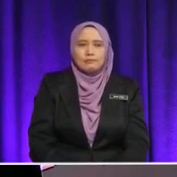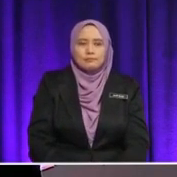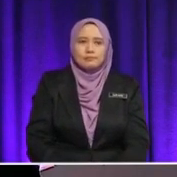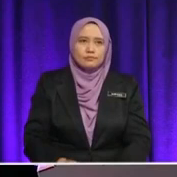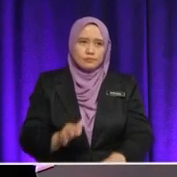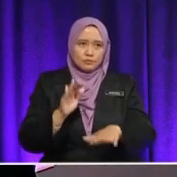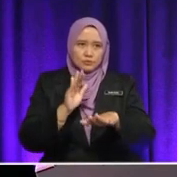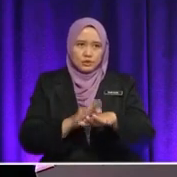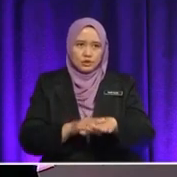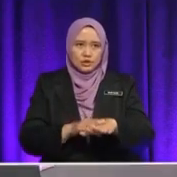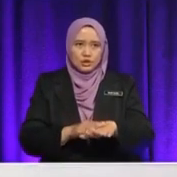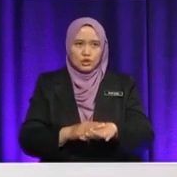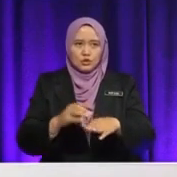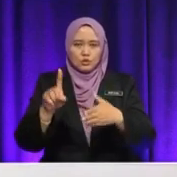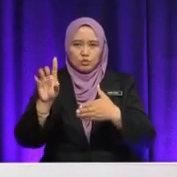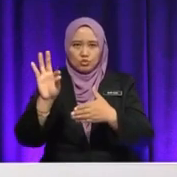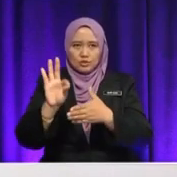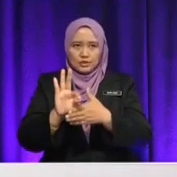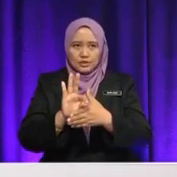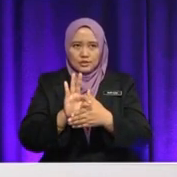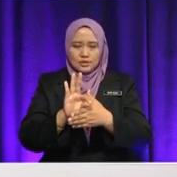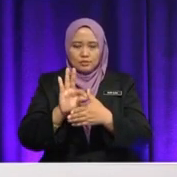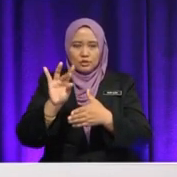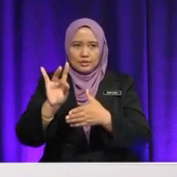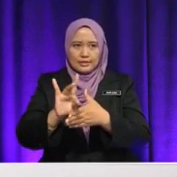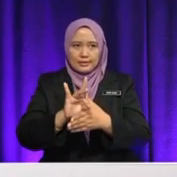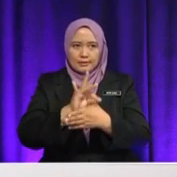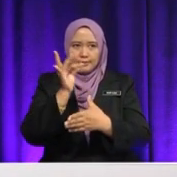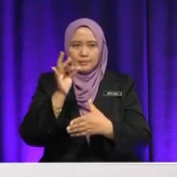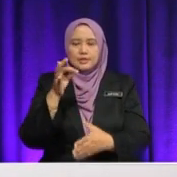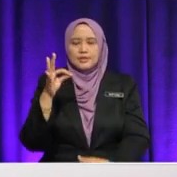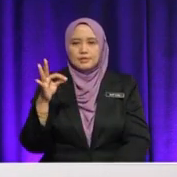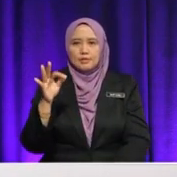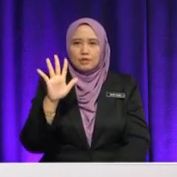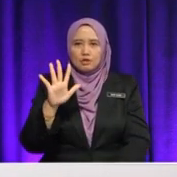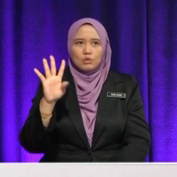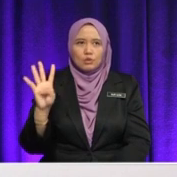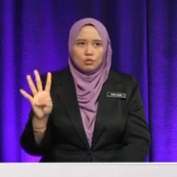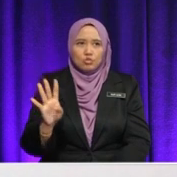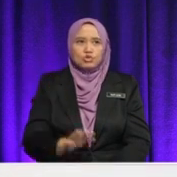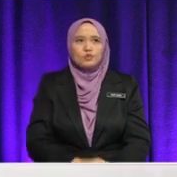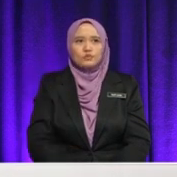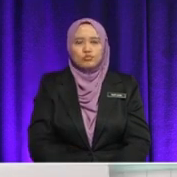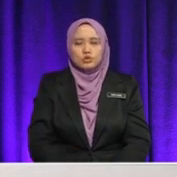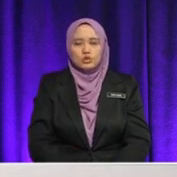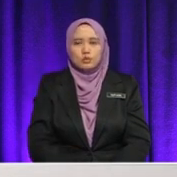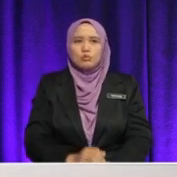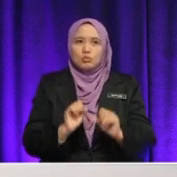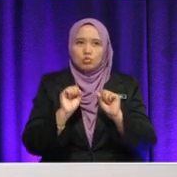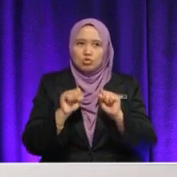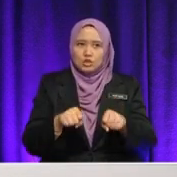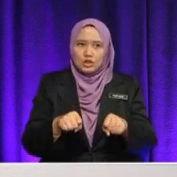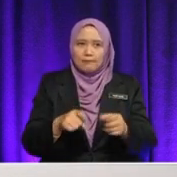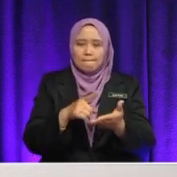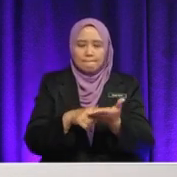ogah 1654 Masih pada tahun yang sama dan apel Bendungan bangun Dang ini adalah membolehkan